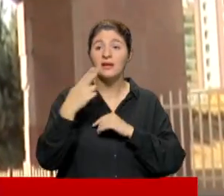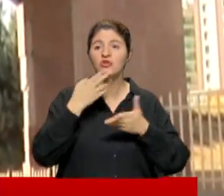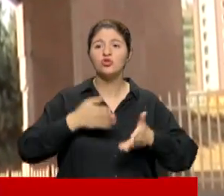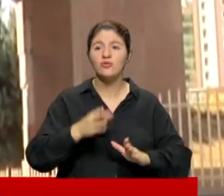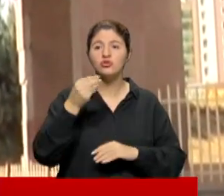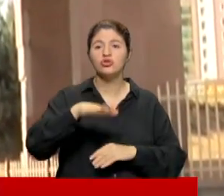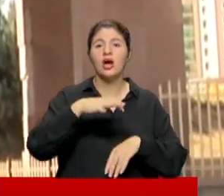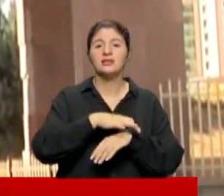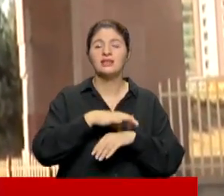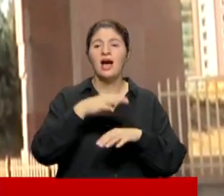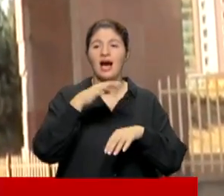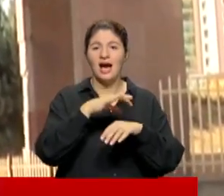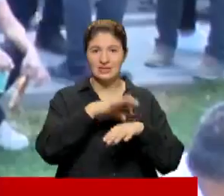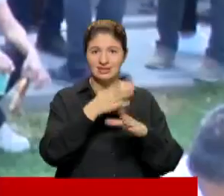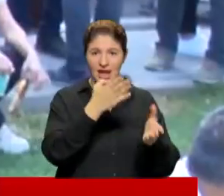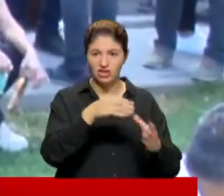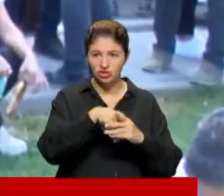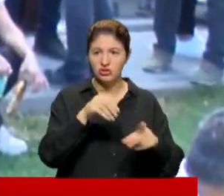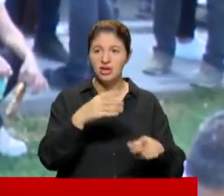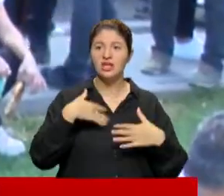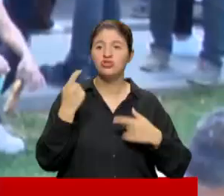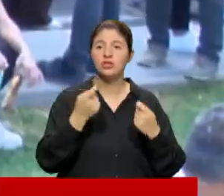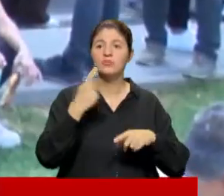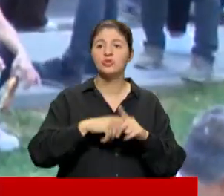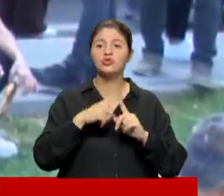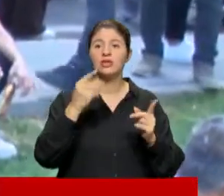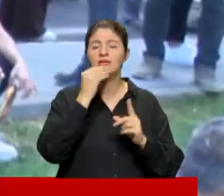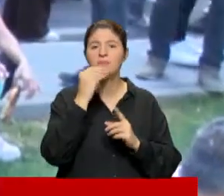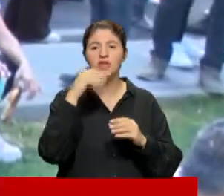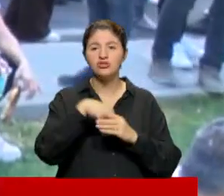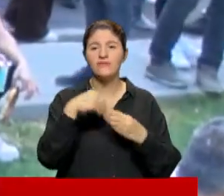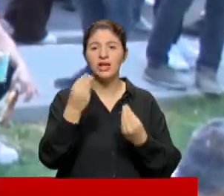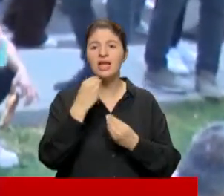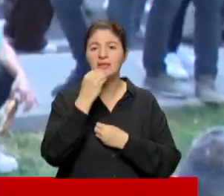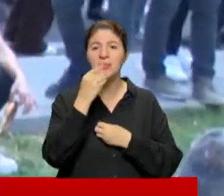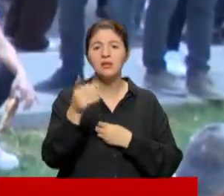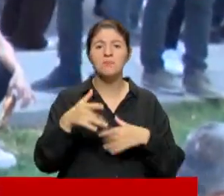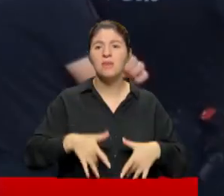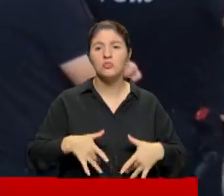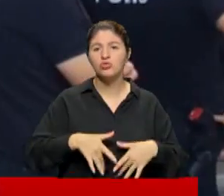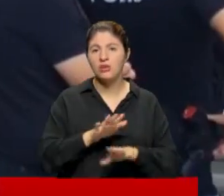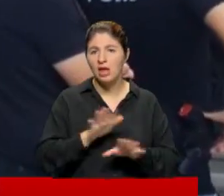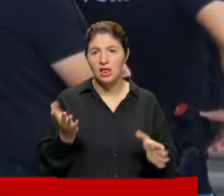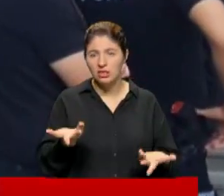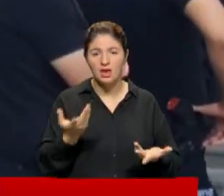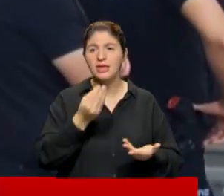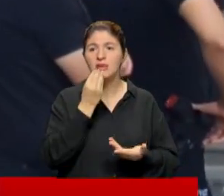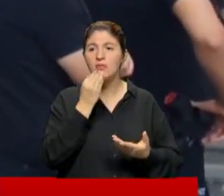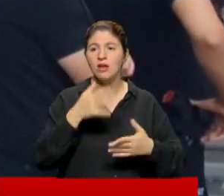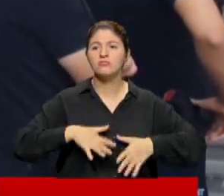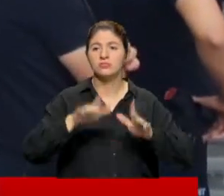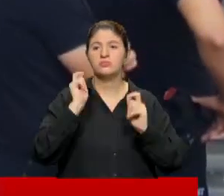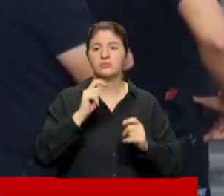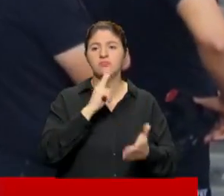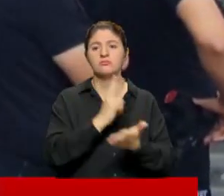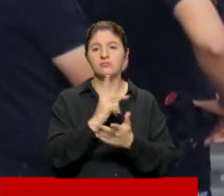Doğum ve Çocuk Hastalıkları hastanesinde sağlık çalışanları bir süredir yemekhanede verilen yemeklerden memnun değildi yemekleri boykot